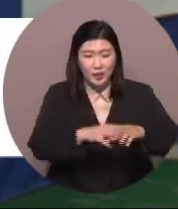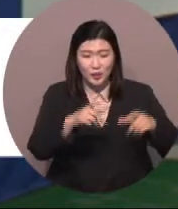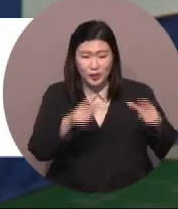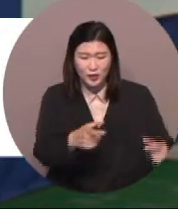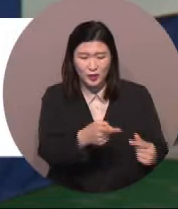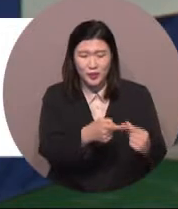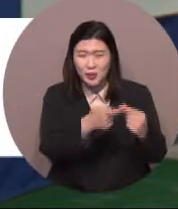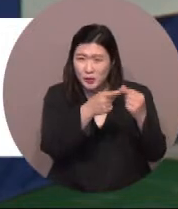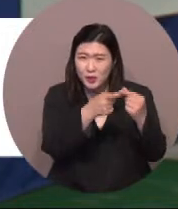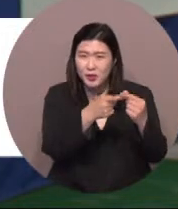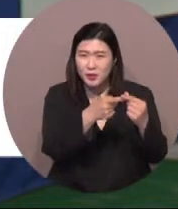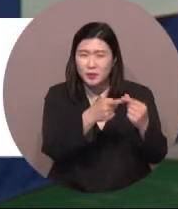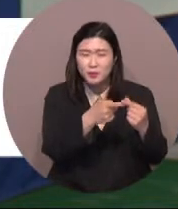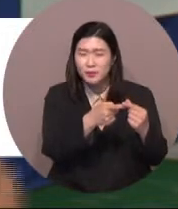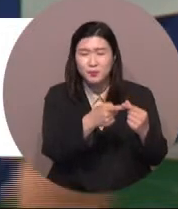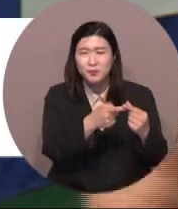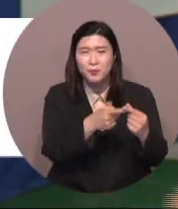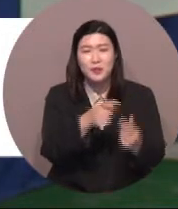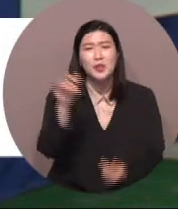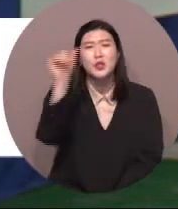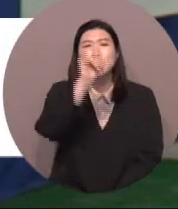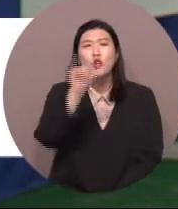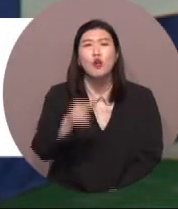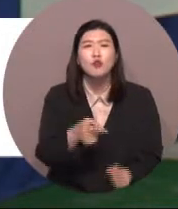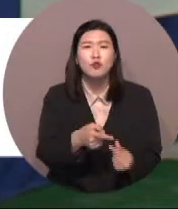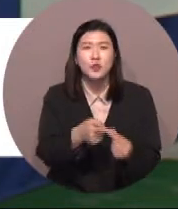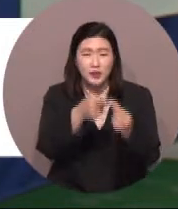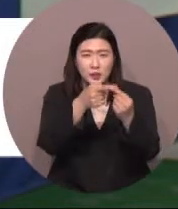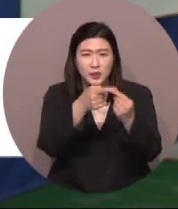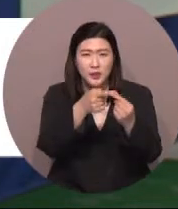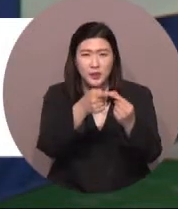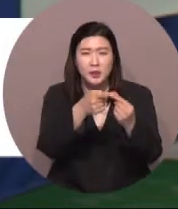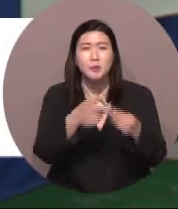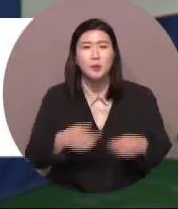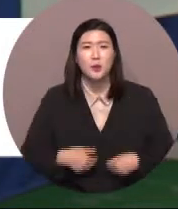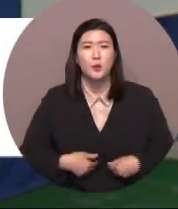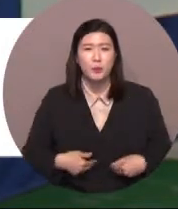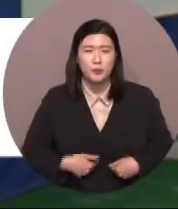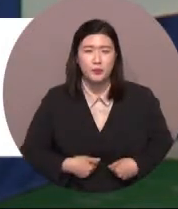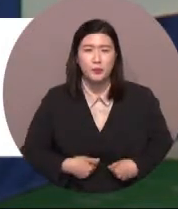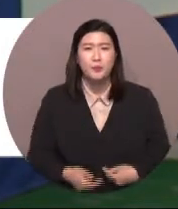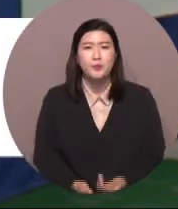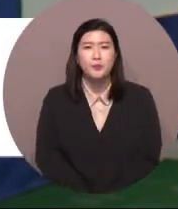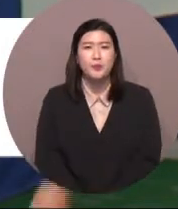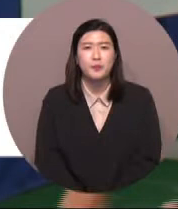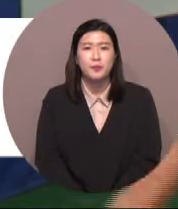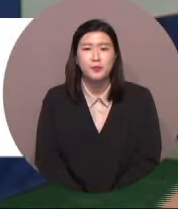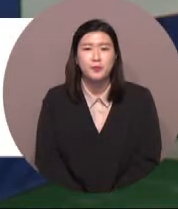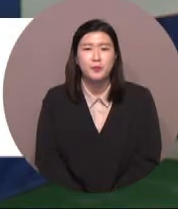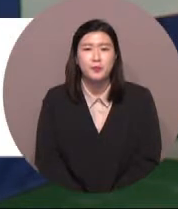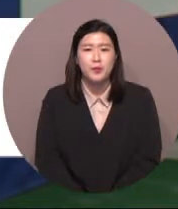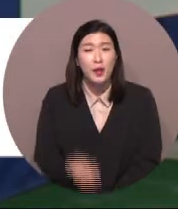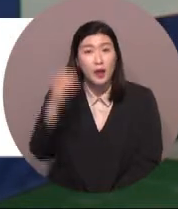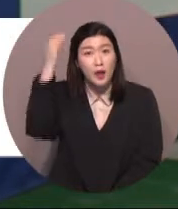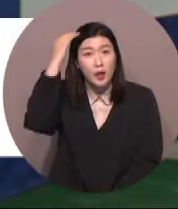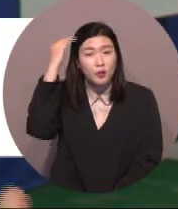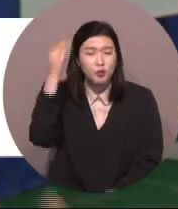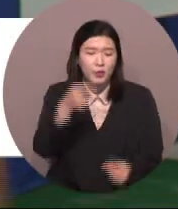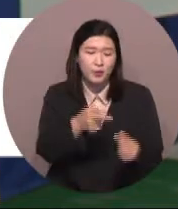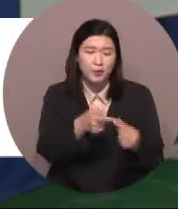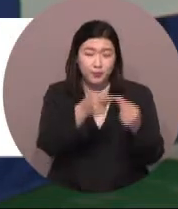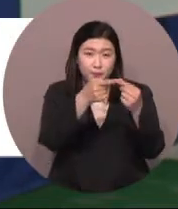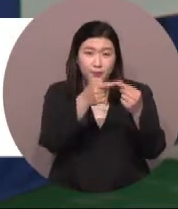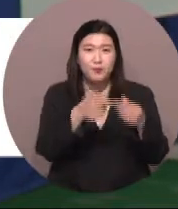때에는 정말 대전의 뭐 어떤 최고의 어떤 도시 개발이 아니고 대한민국 최고의 도시